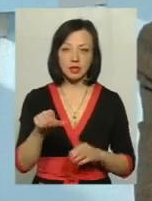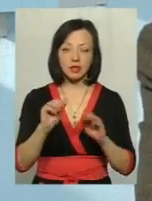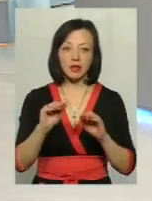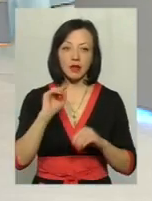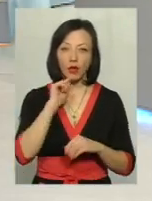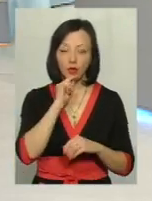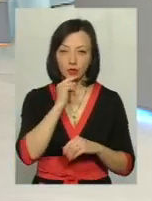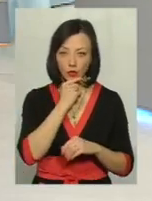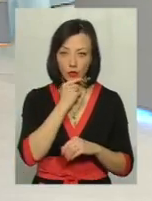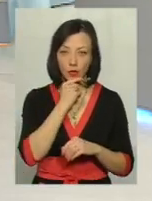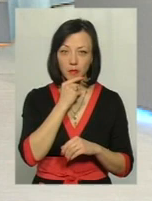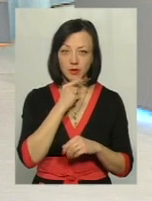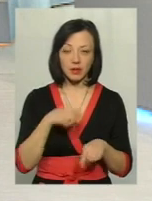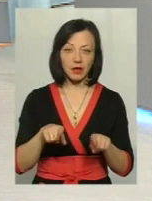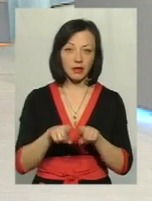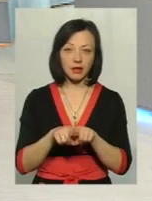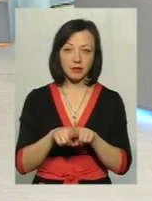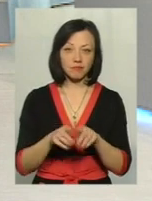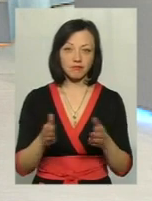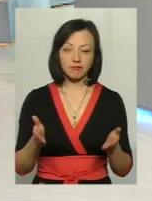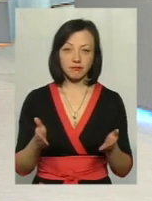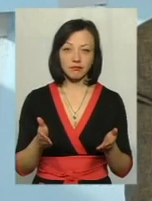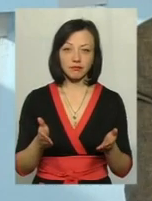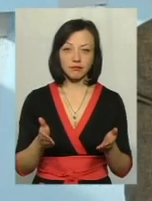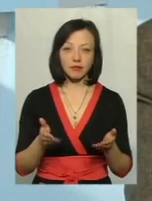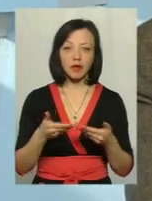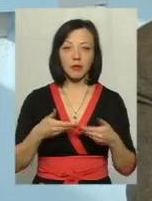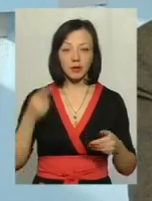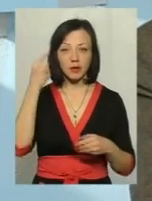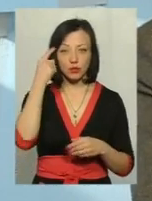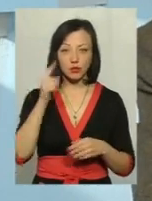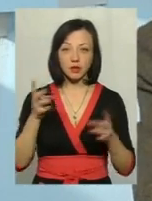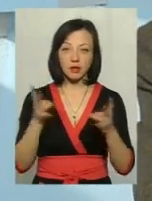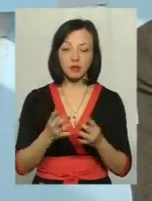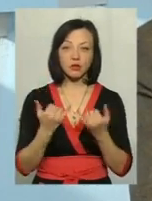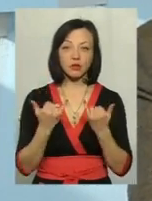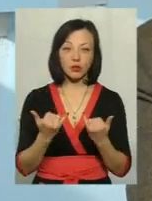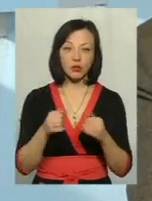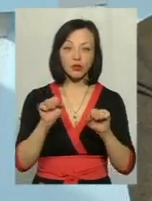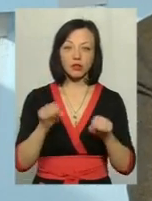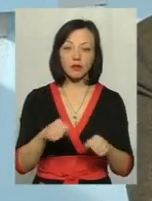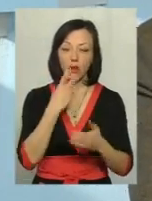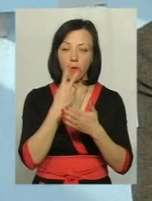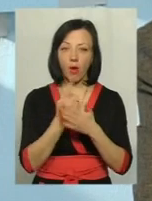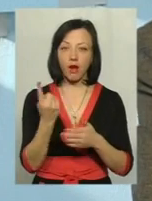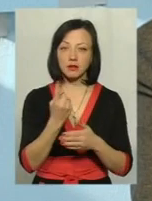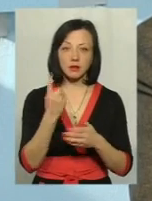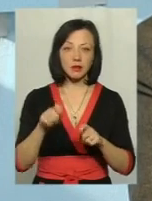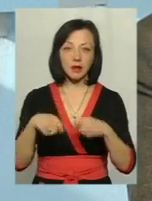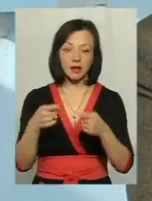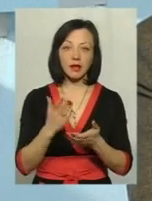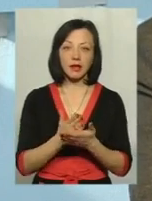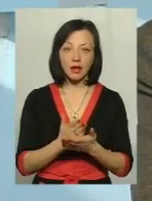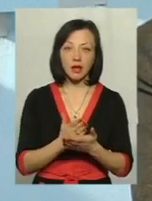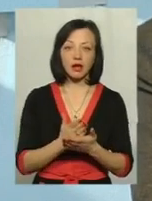зменшили споживання, такі економні. Значить, ми думаємо, що треба сьогодні, можливо, показники не передають, бо є такі,